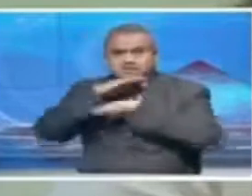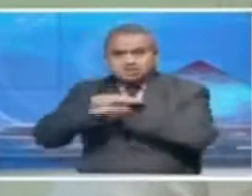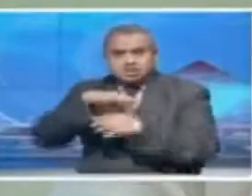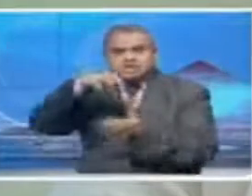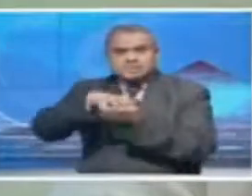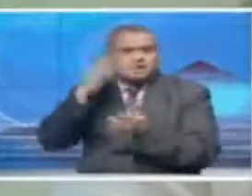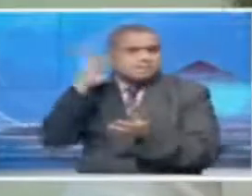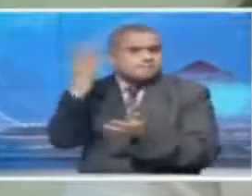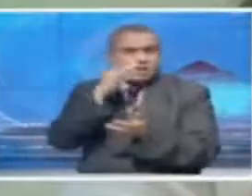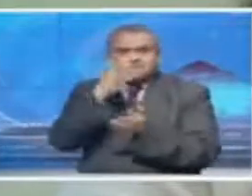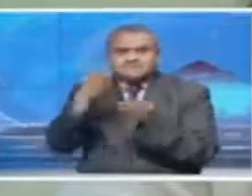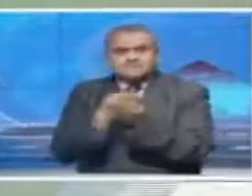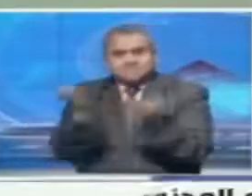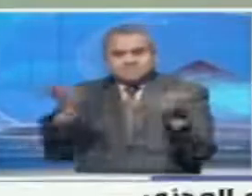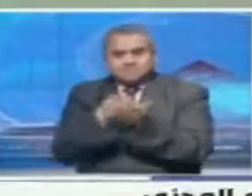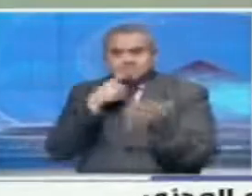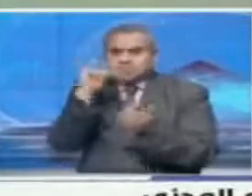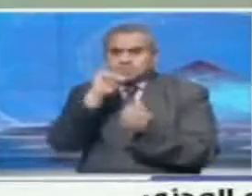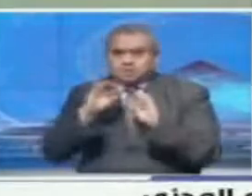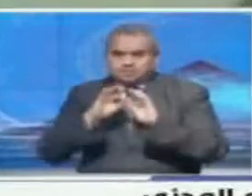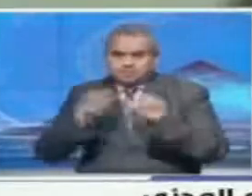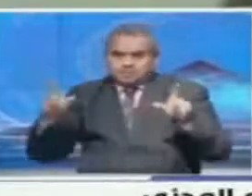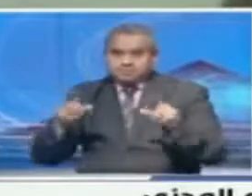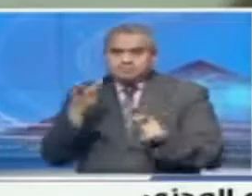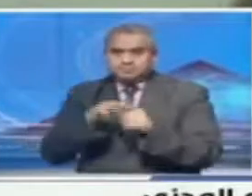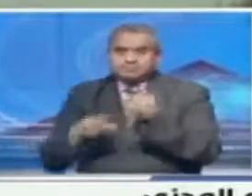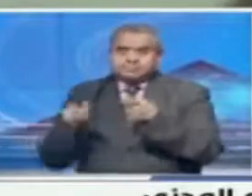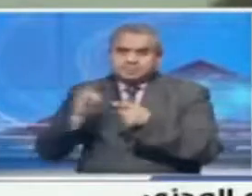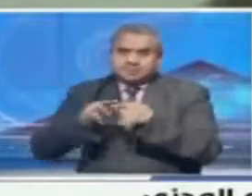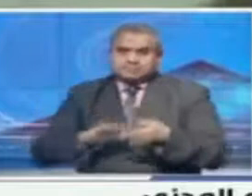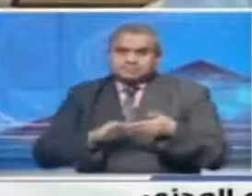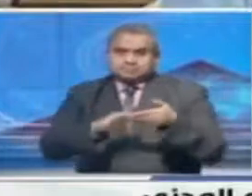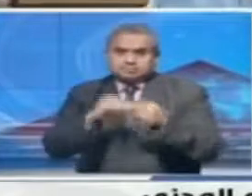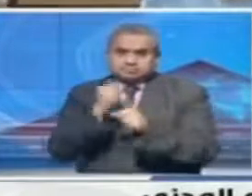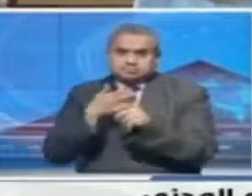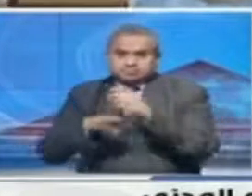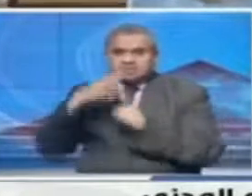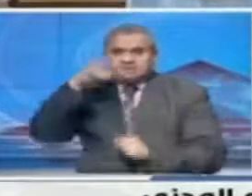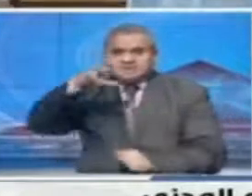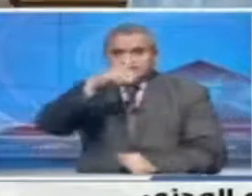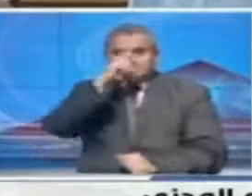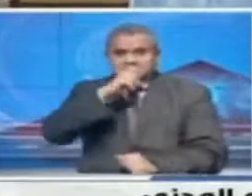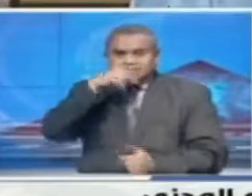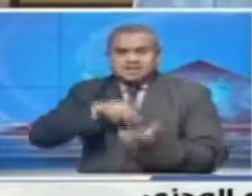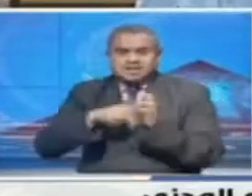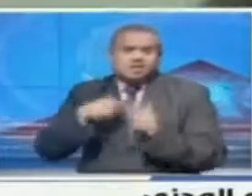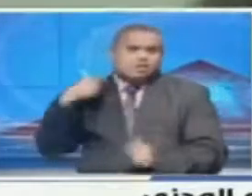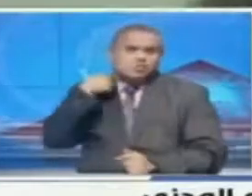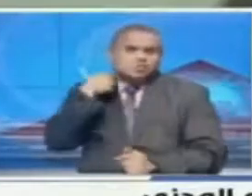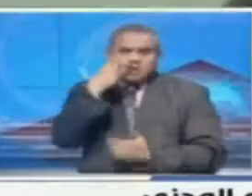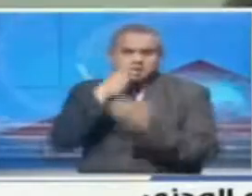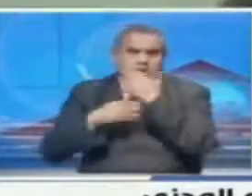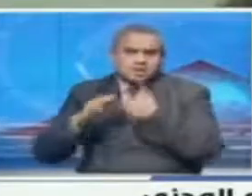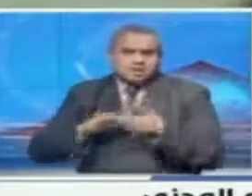كريم، وده جزء مهم جدا. ده غير بقى الخدمات اللي في قرى كتير قوي من مصر كانت محرومه منها، زي